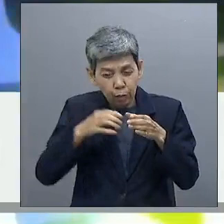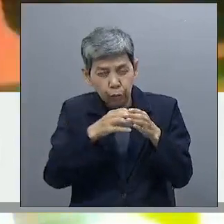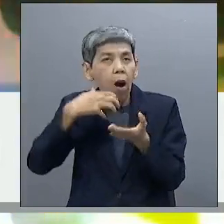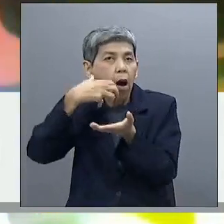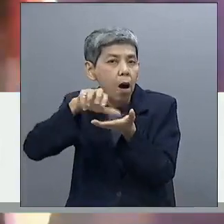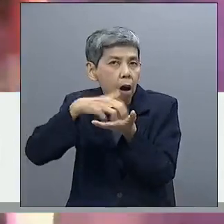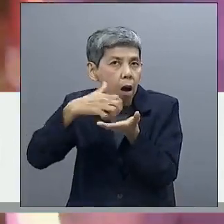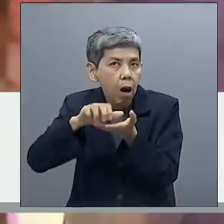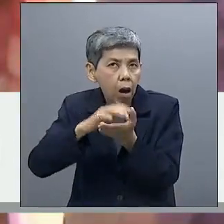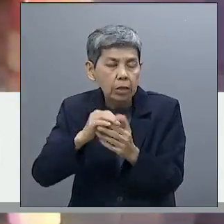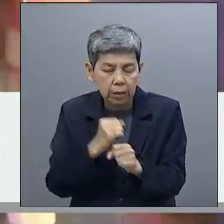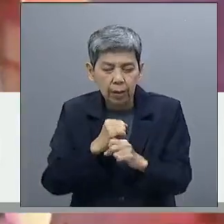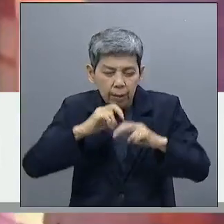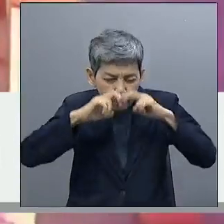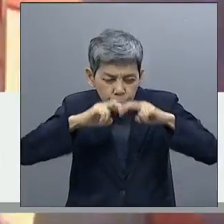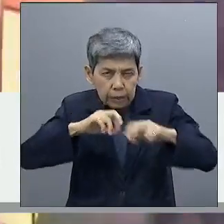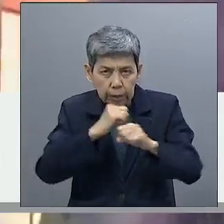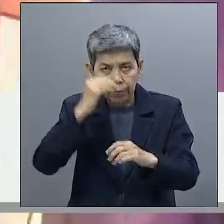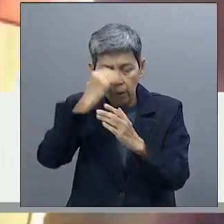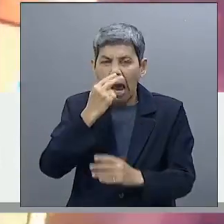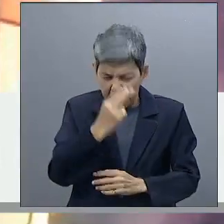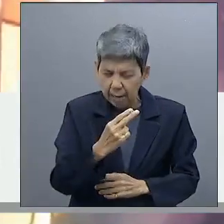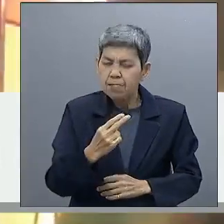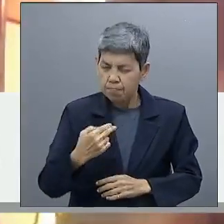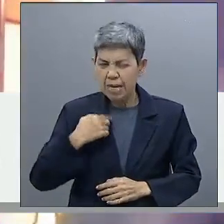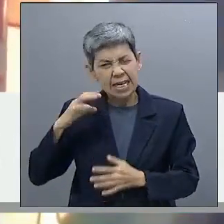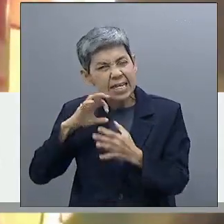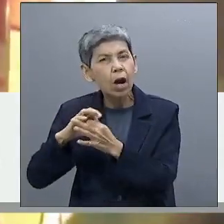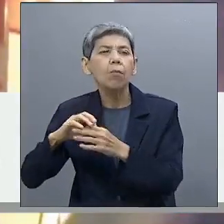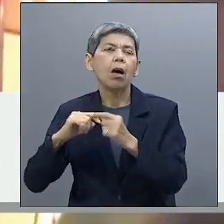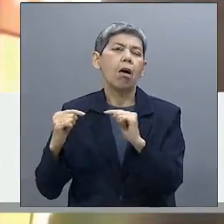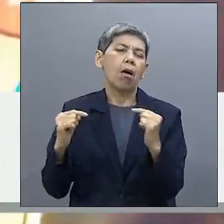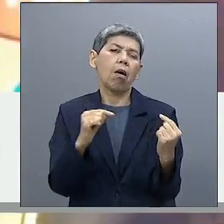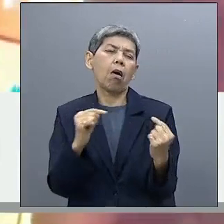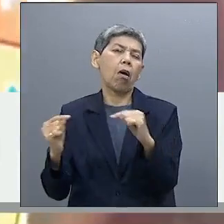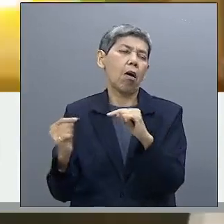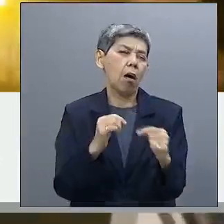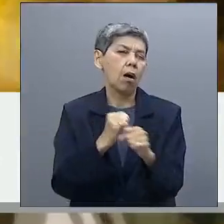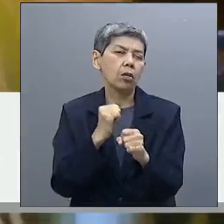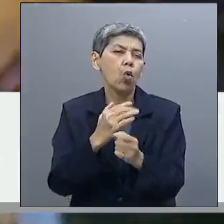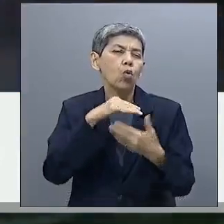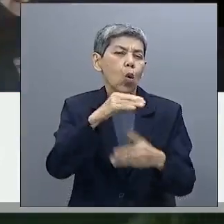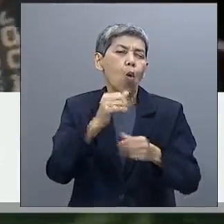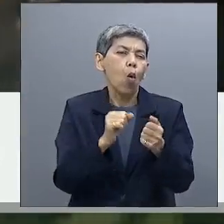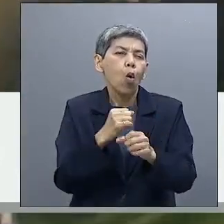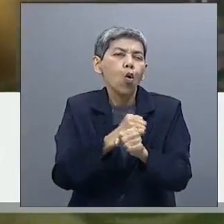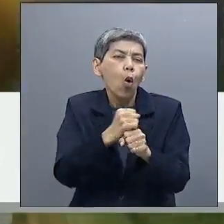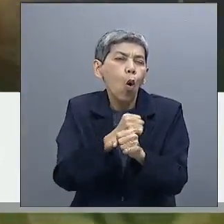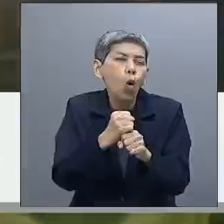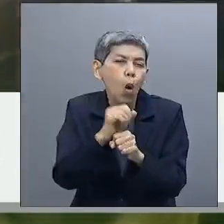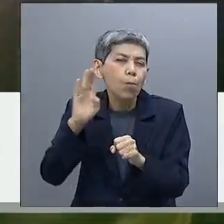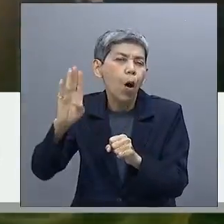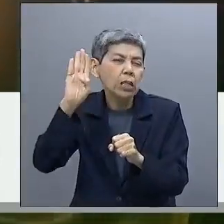ข้อมูลนะคะว่าแนวทางการสอบสวนตำรวจเพราะปมสังหารครั้งนี้ว่ามาจากเรื่องความขัดแย้งสัมปทานการส่งนมกับบริษัทคู่แข่ง